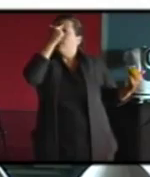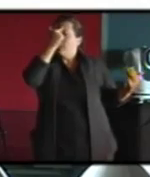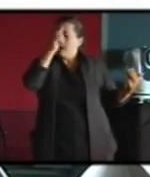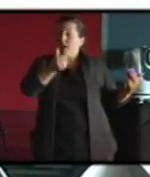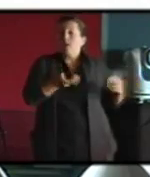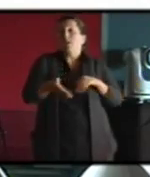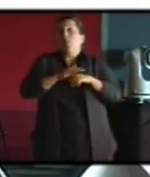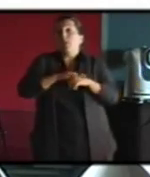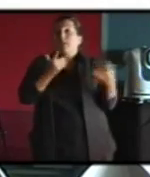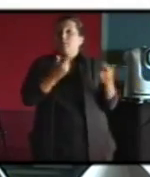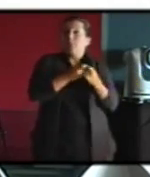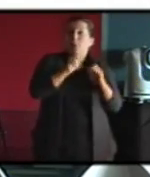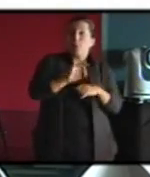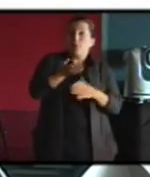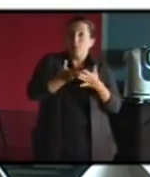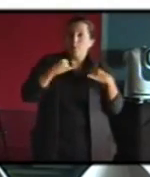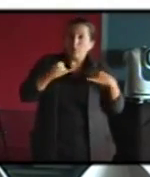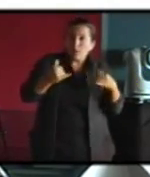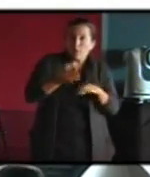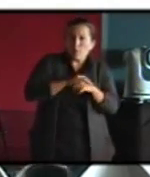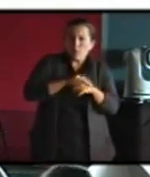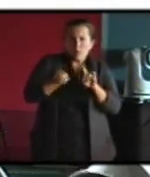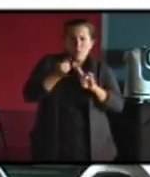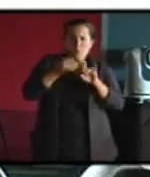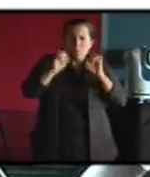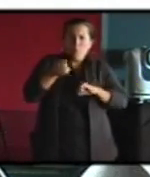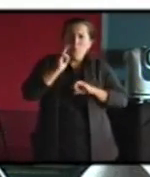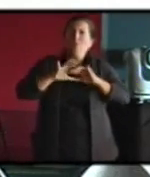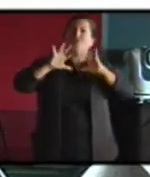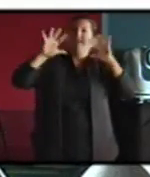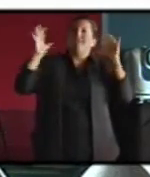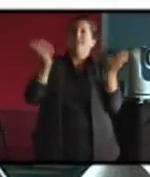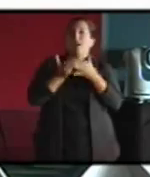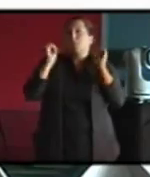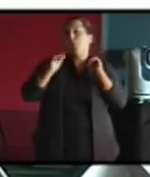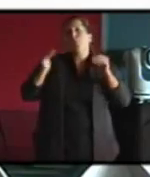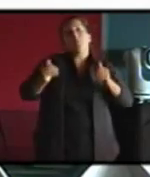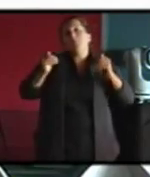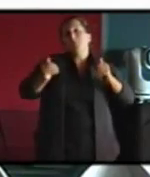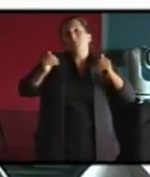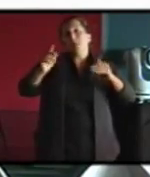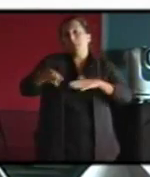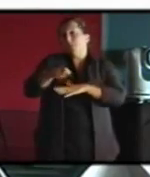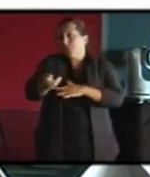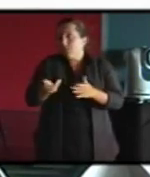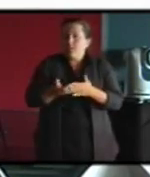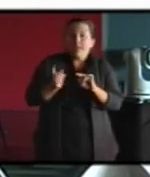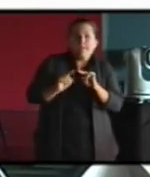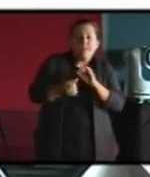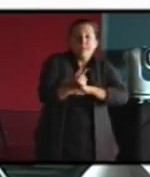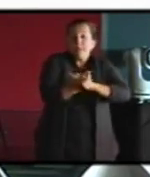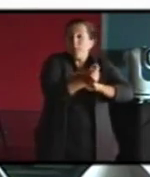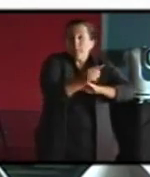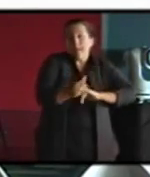politique qui peut devenir assez puissante, parce qu'elle peut devenir globale, même si, évidemment, après, il y a des